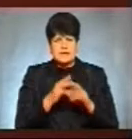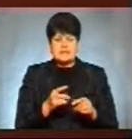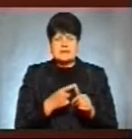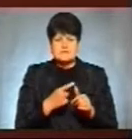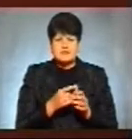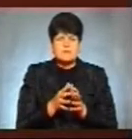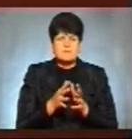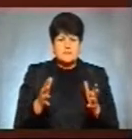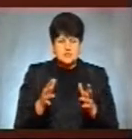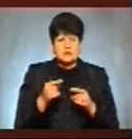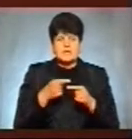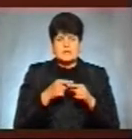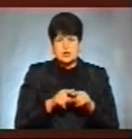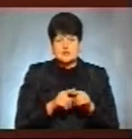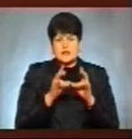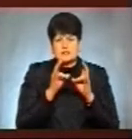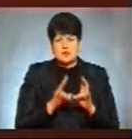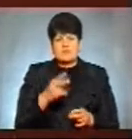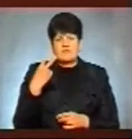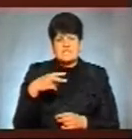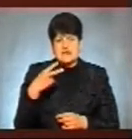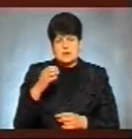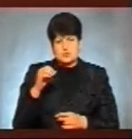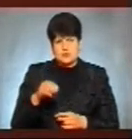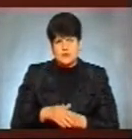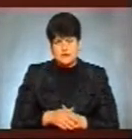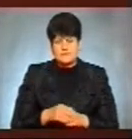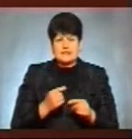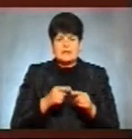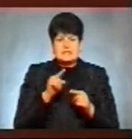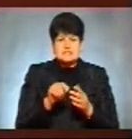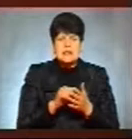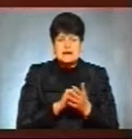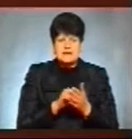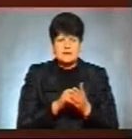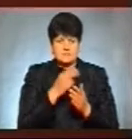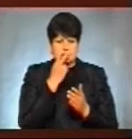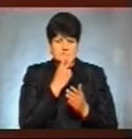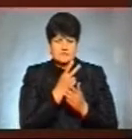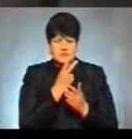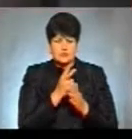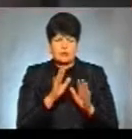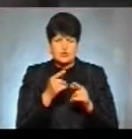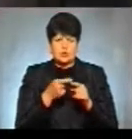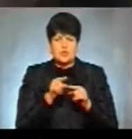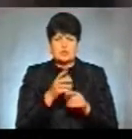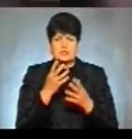найбільшою техногенною катастрофою ХХ століття. На цих архівних кадрах ви бачите події того дня.